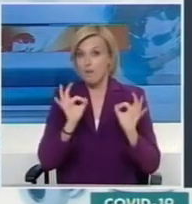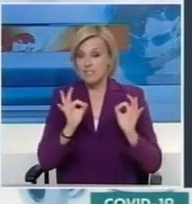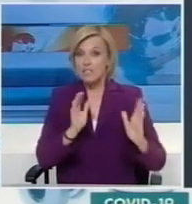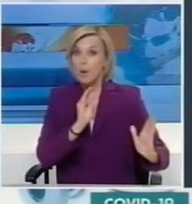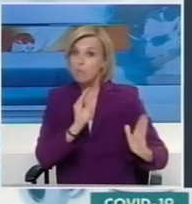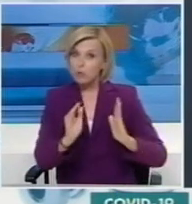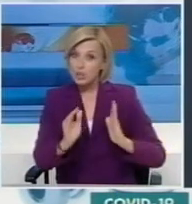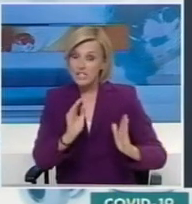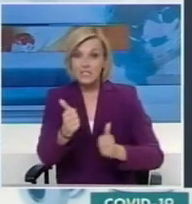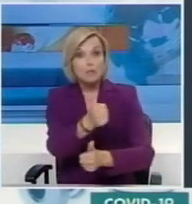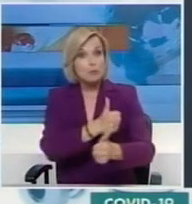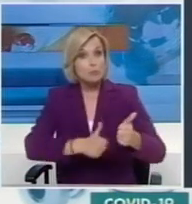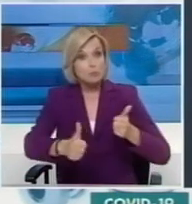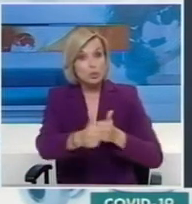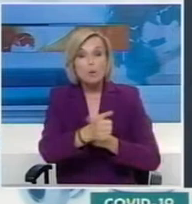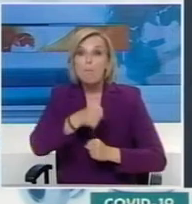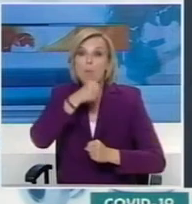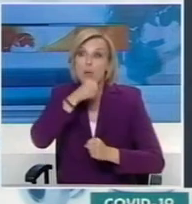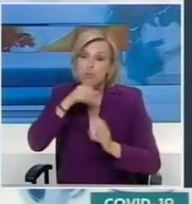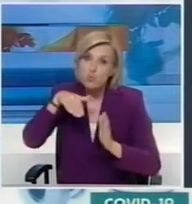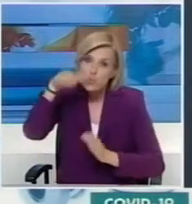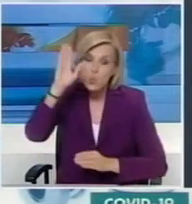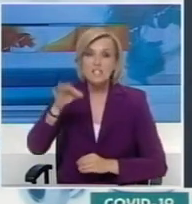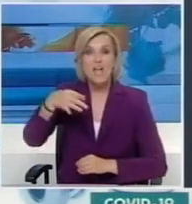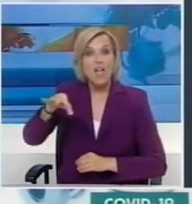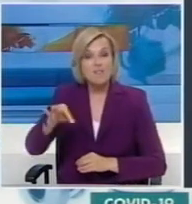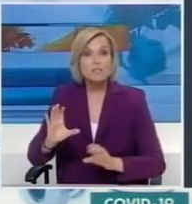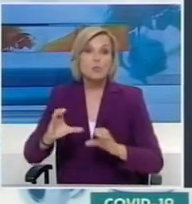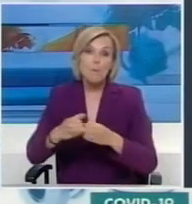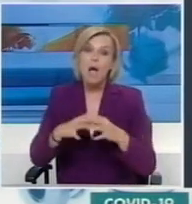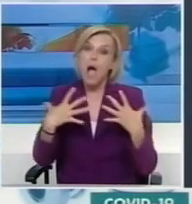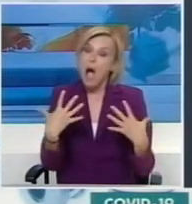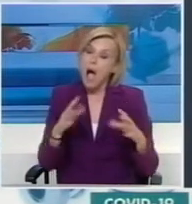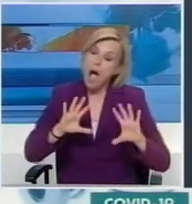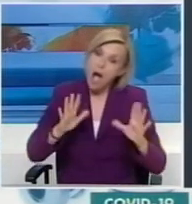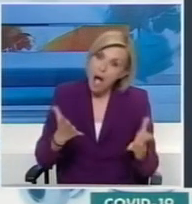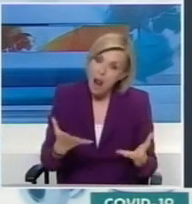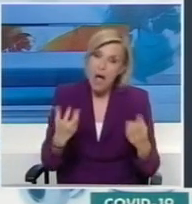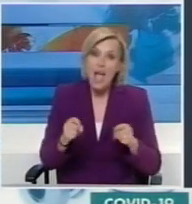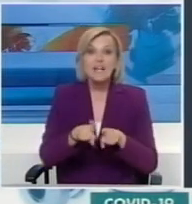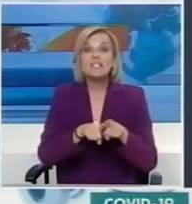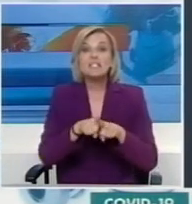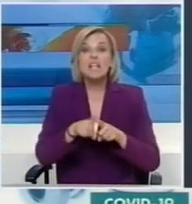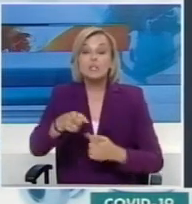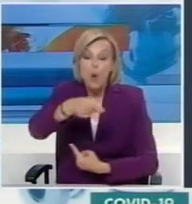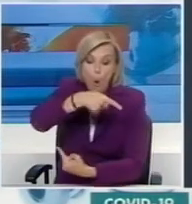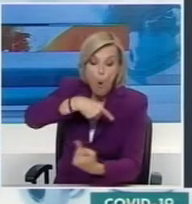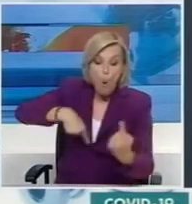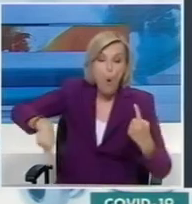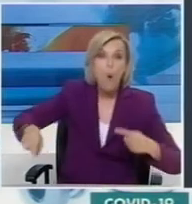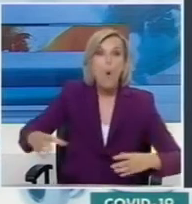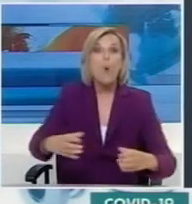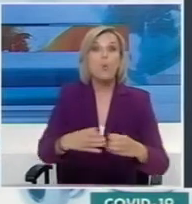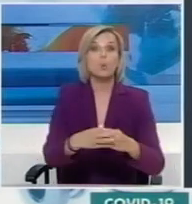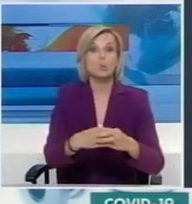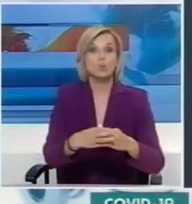τις ευπαθείς ομάδες αυξημένου κινδύνου, αλλά αφορά όλους μας, οι οποίοι με σύνεση και αίσθημα ευθύνης πρέπει να καταλάβουμε